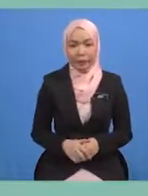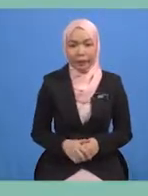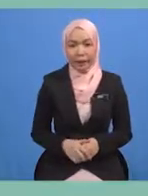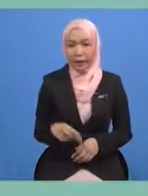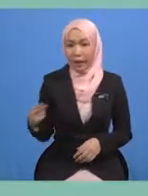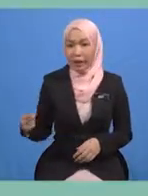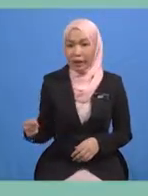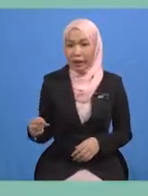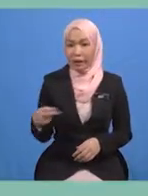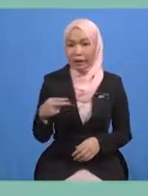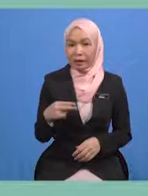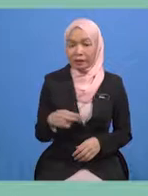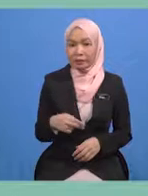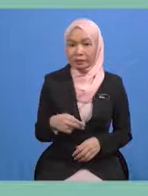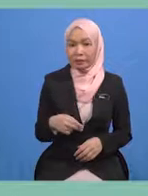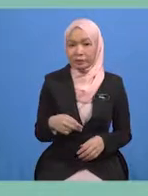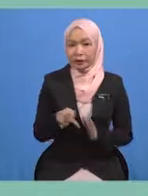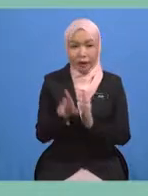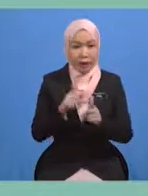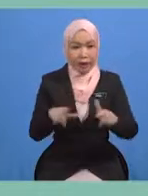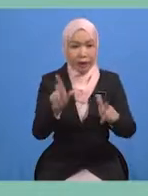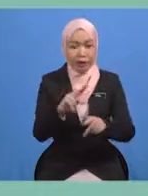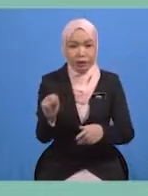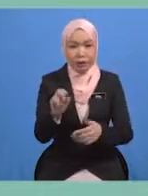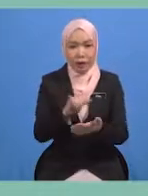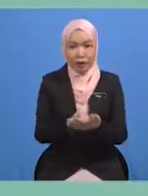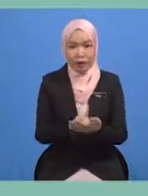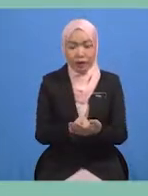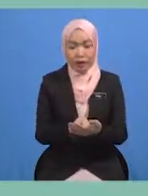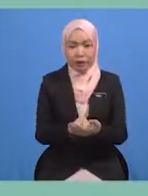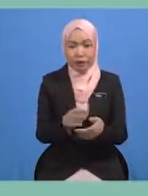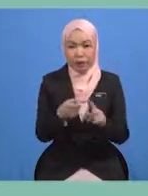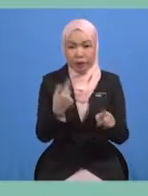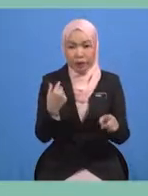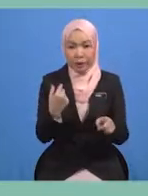Hal laju gelombang diperoleh dari formula